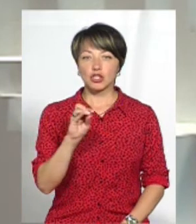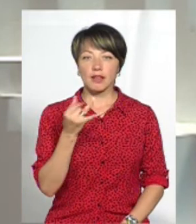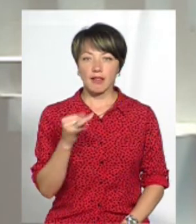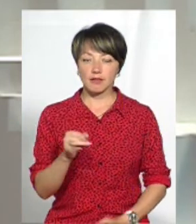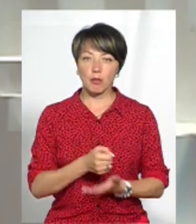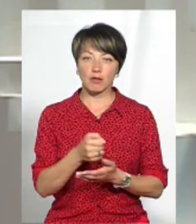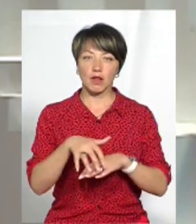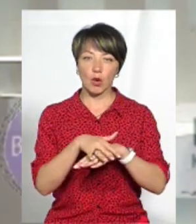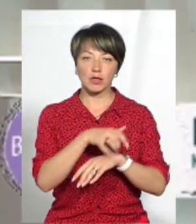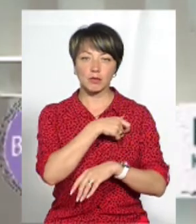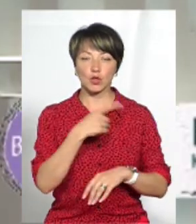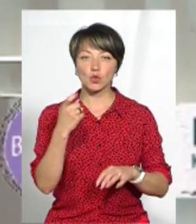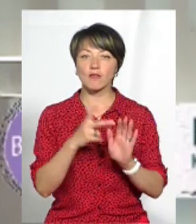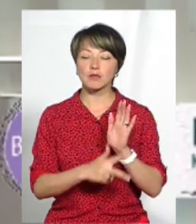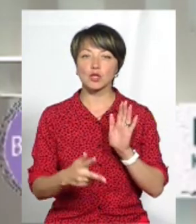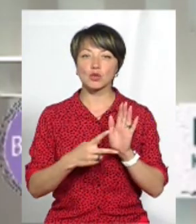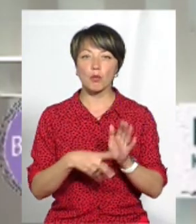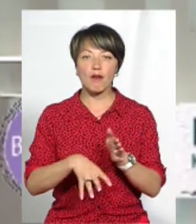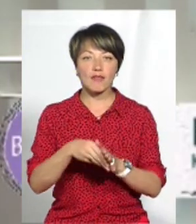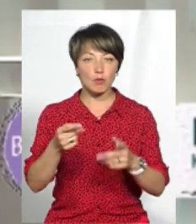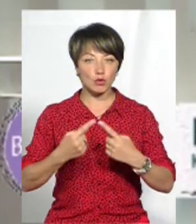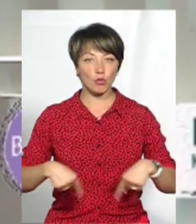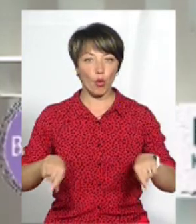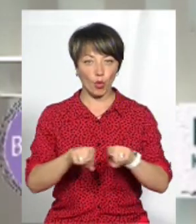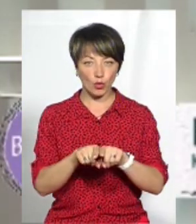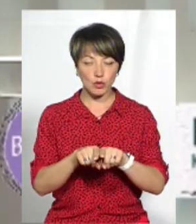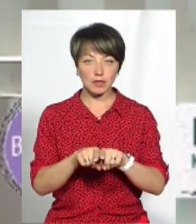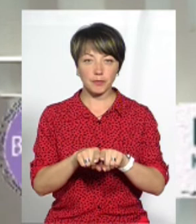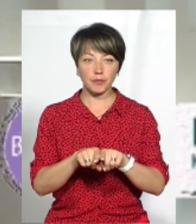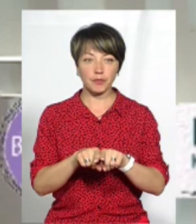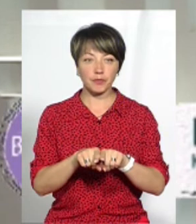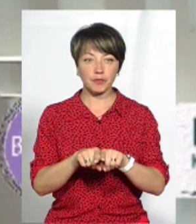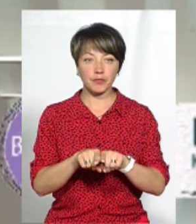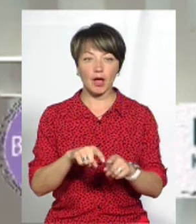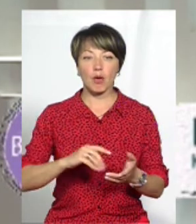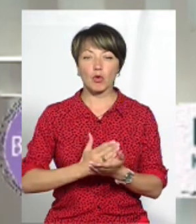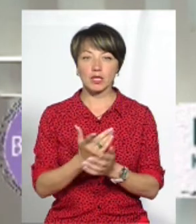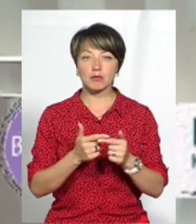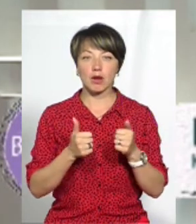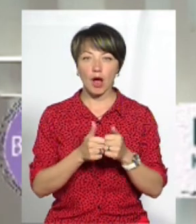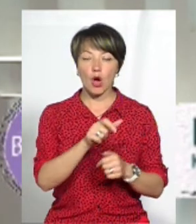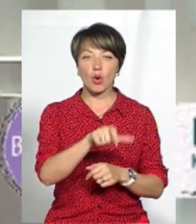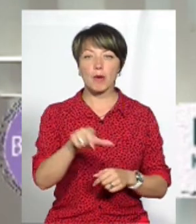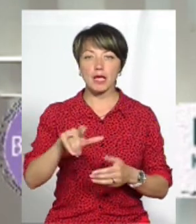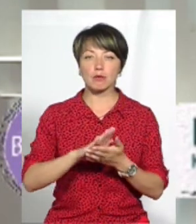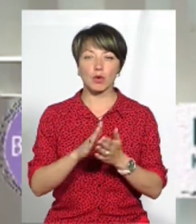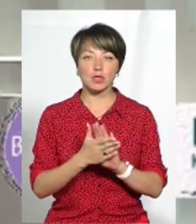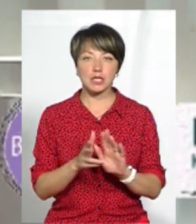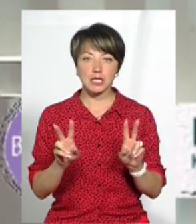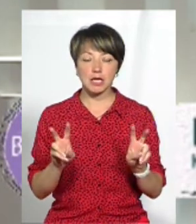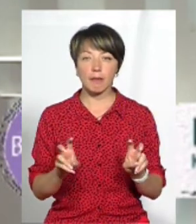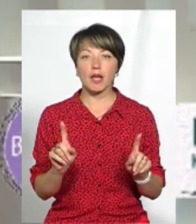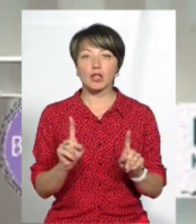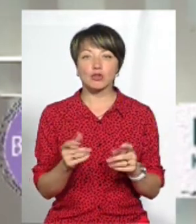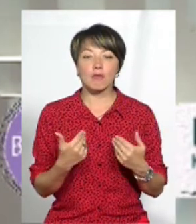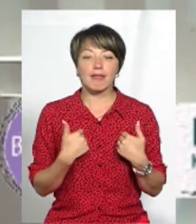народний депутат у 187-му виборчому окрузі від політичної партії «Громадянська позиція».